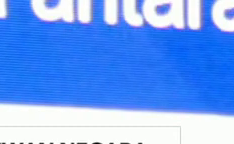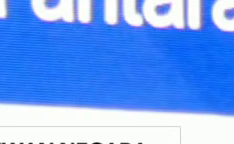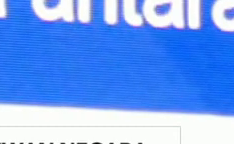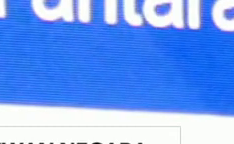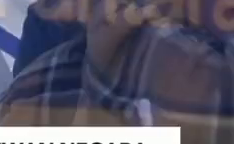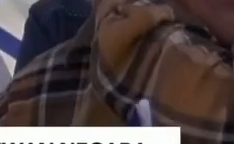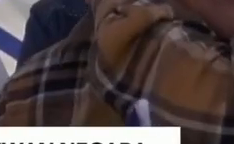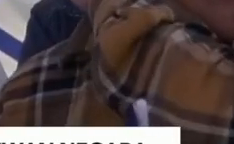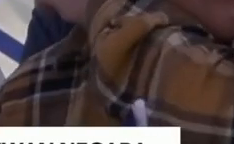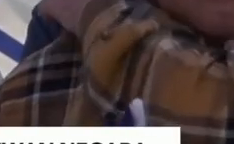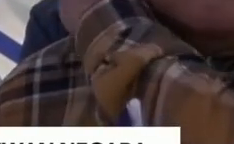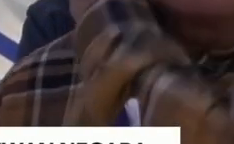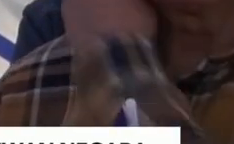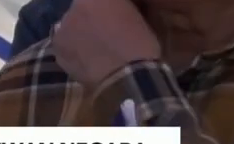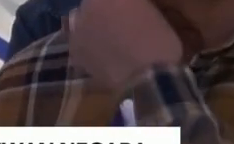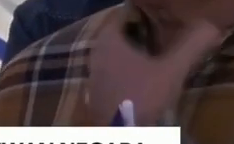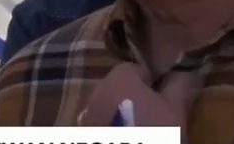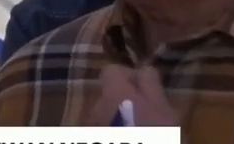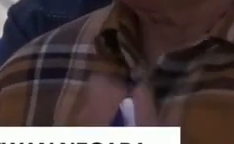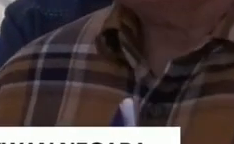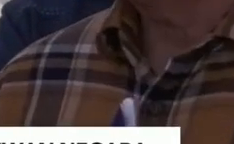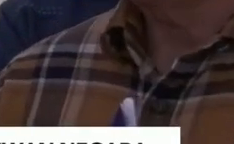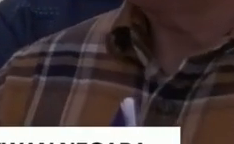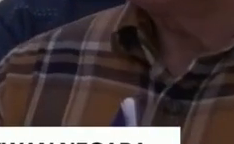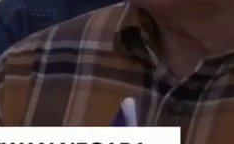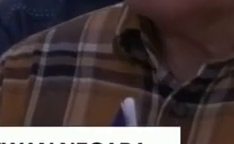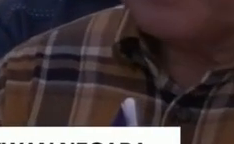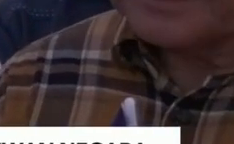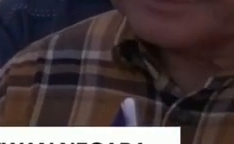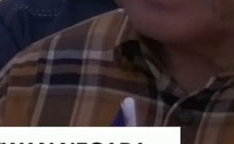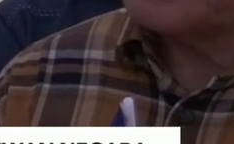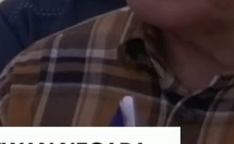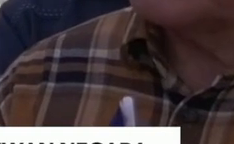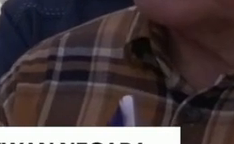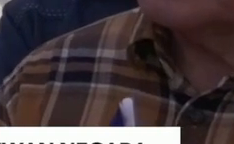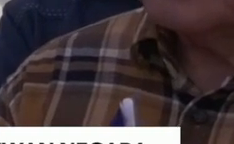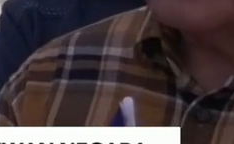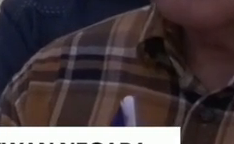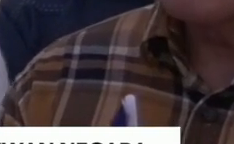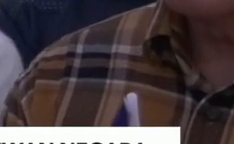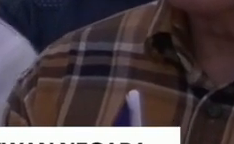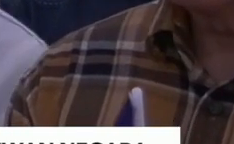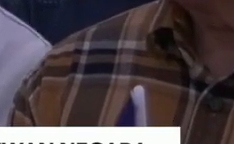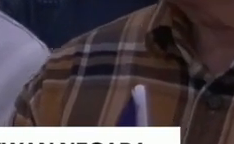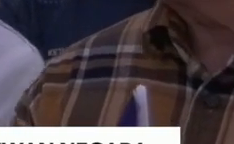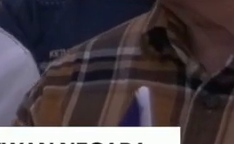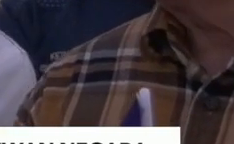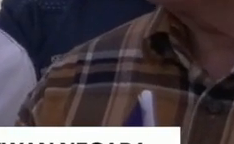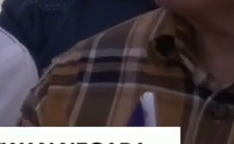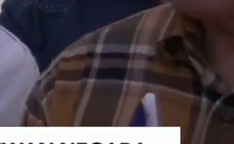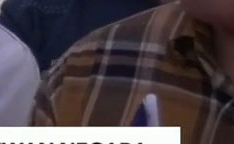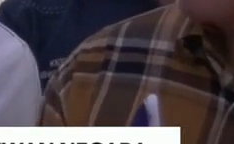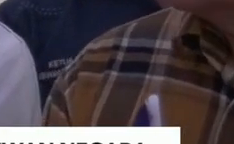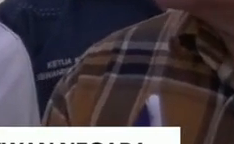penting termasuk timbalan Menteri Dalam Negeri menteri Sumba asli dan dalam sekitar serta menteri pembangunan Usahawan dan koperasi